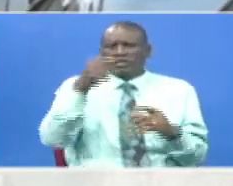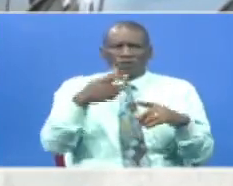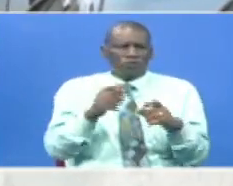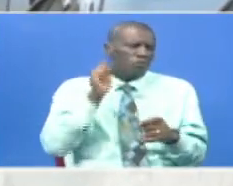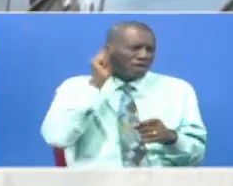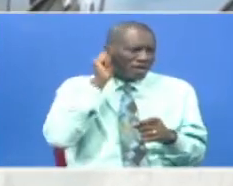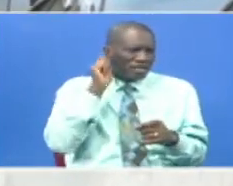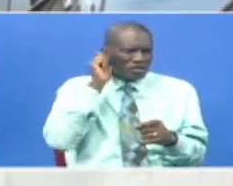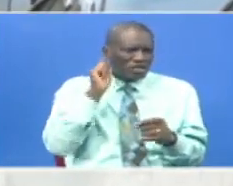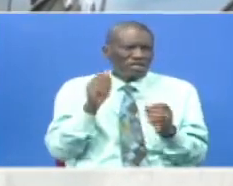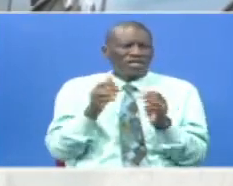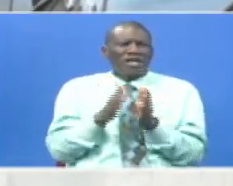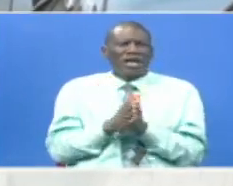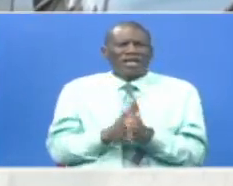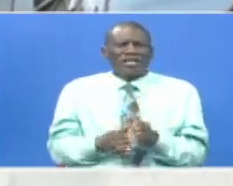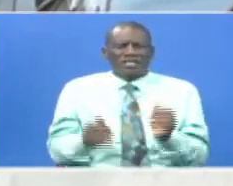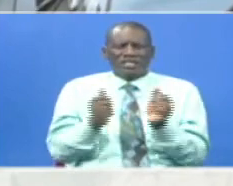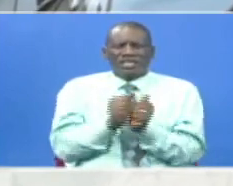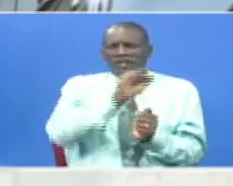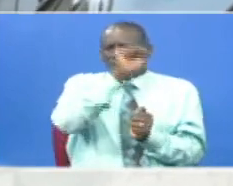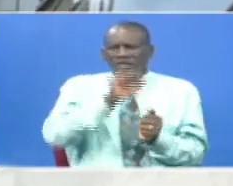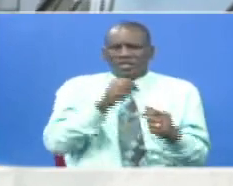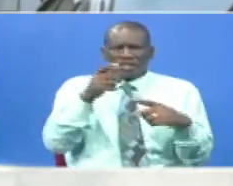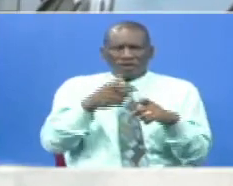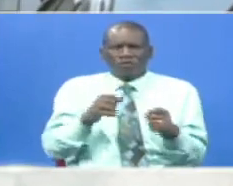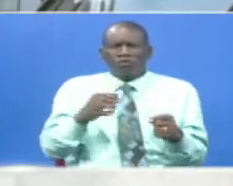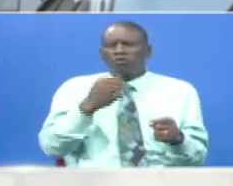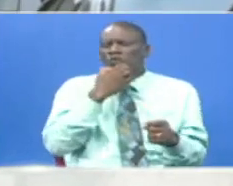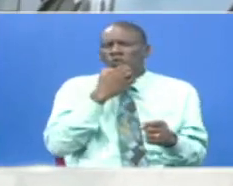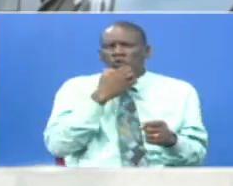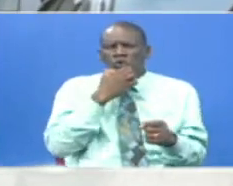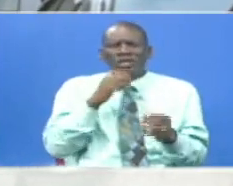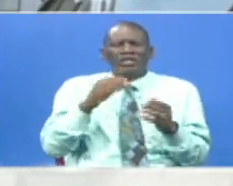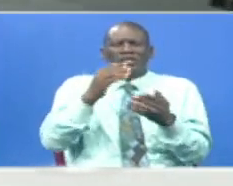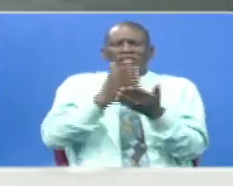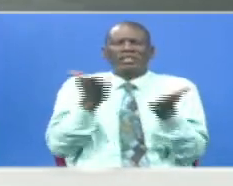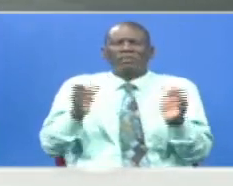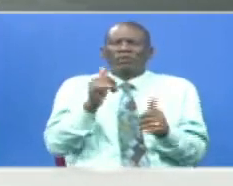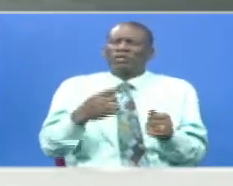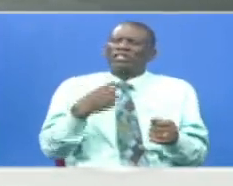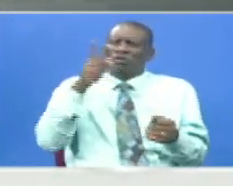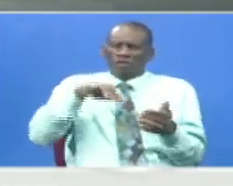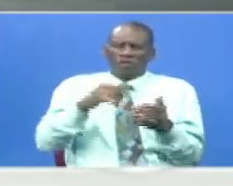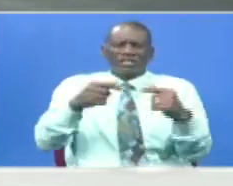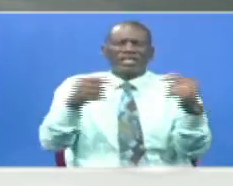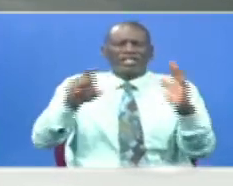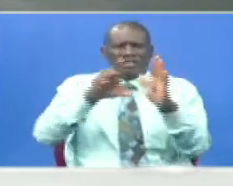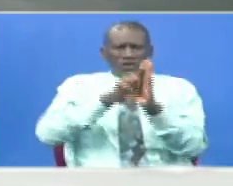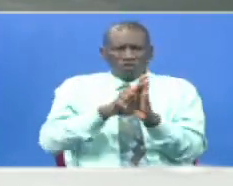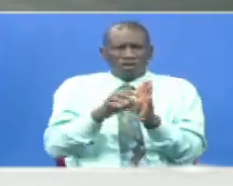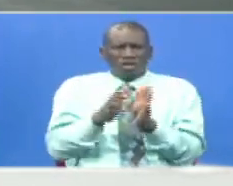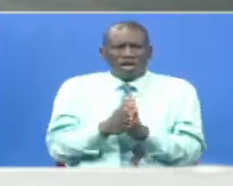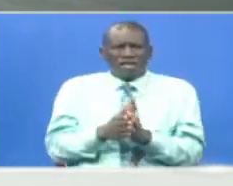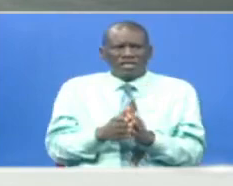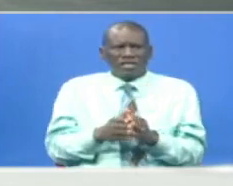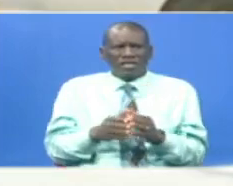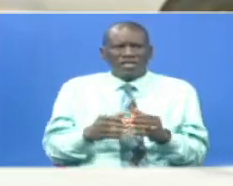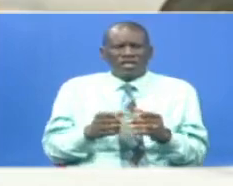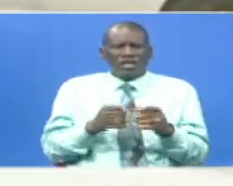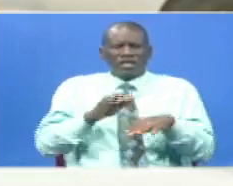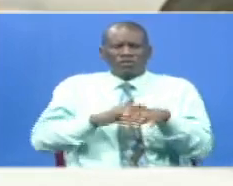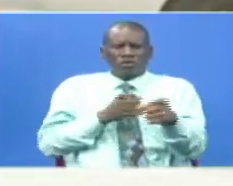ya Kalenjin, huku 10% wakitoka jamii ya Waluo, jambo ambalo walidai kuwa ni kinyume cha sheria na kanuni za utawala